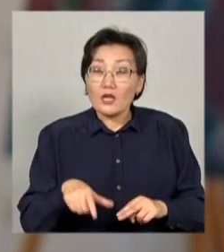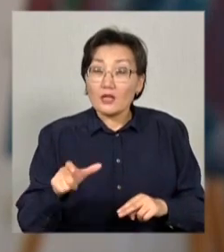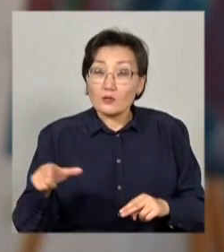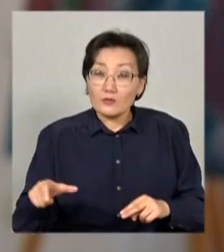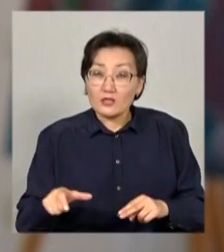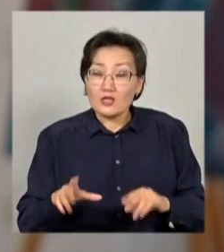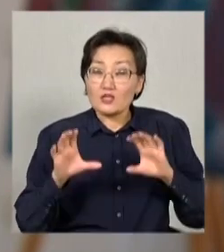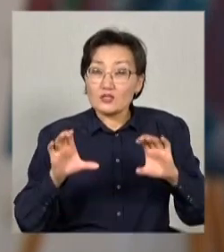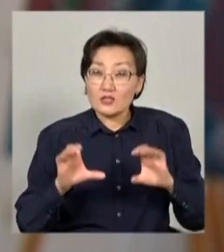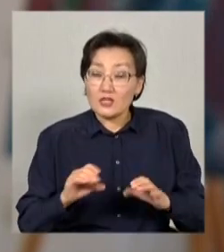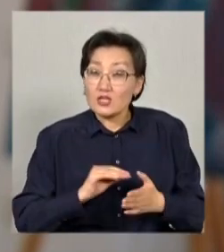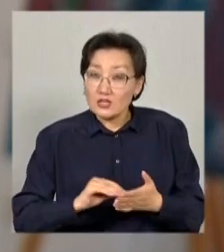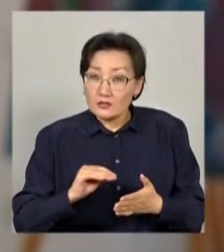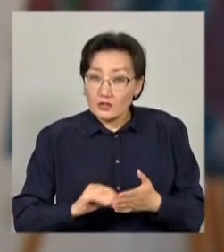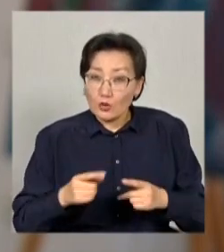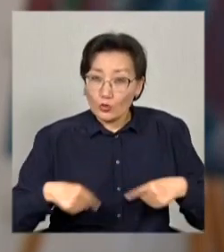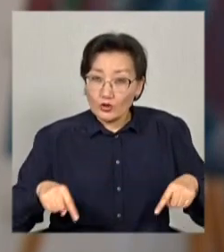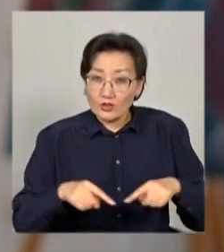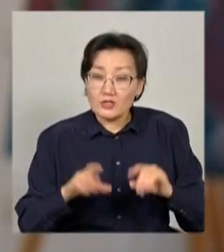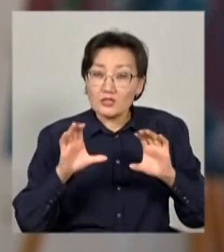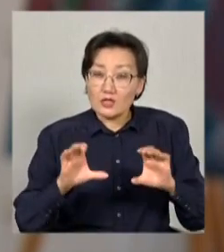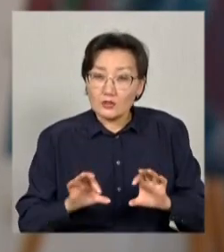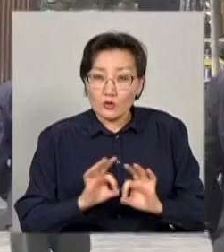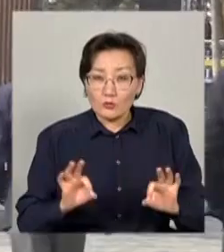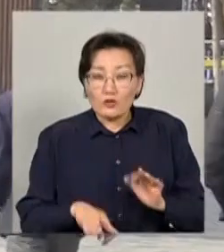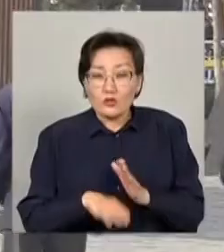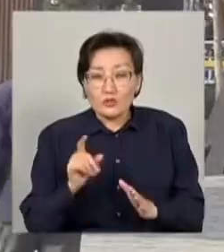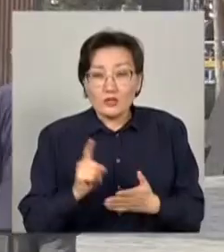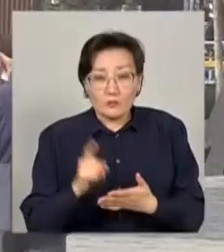ғой. Заң жақсы білу керек. Экономиканы білу керек.